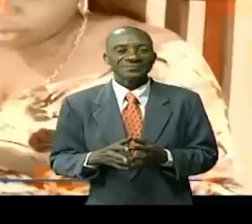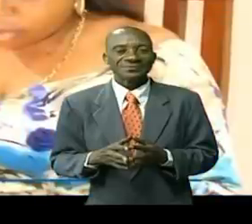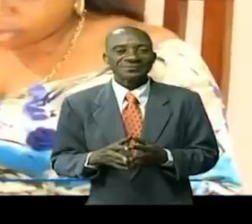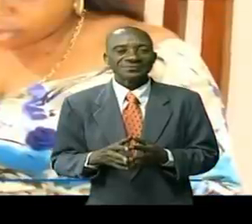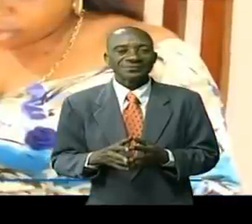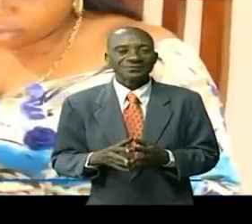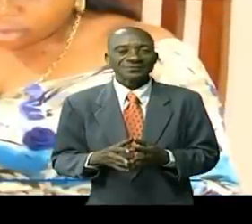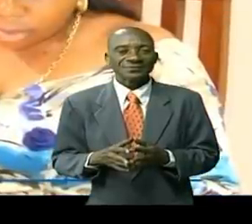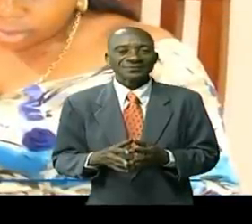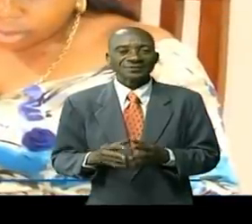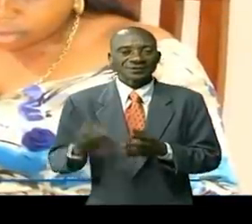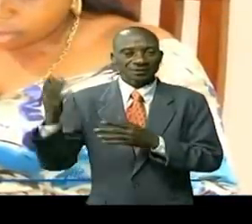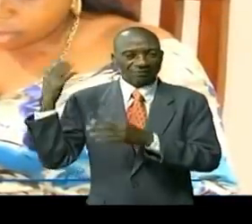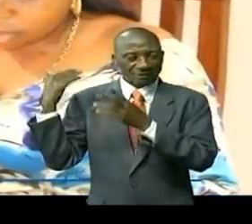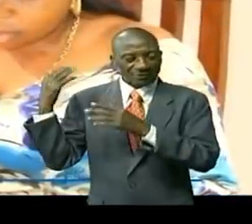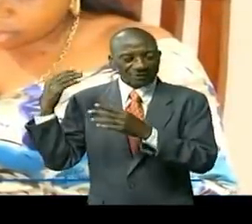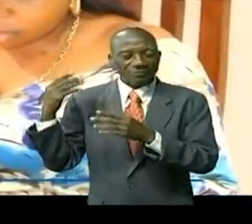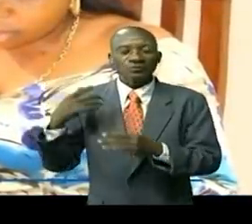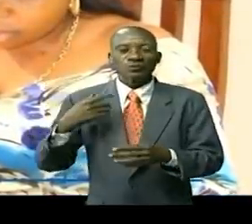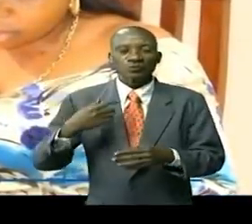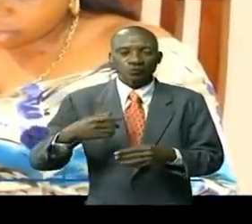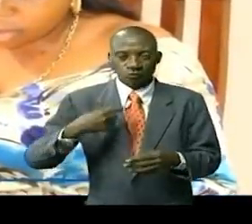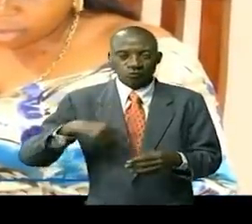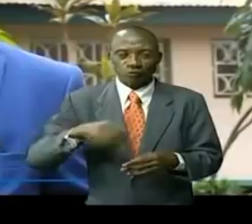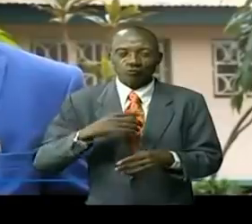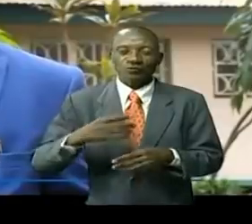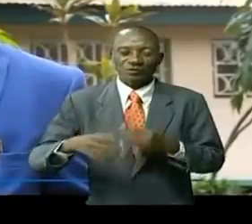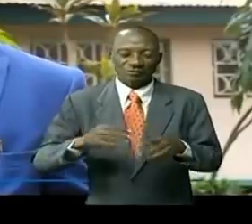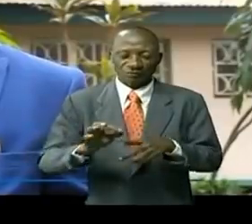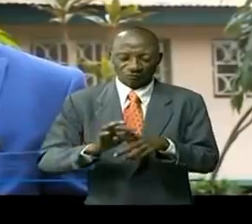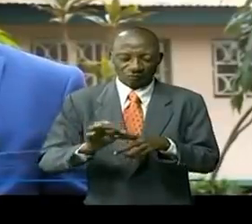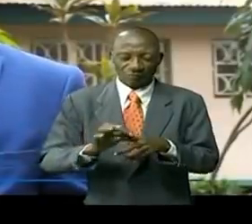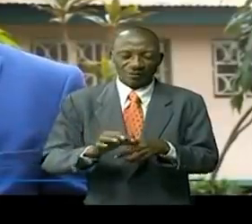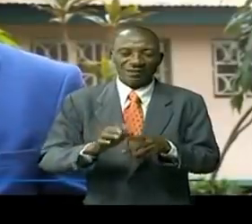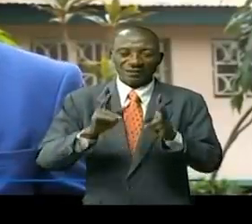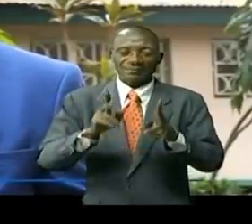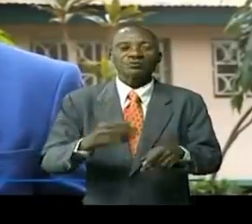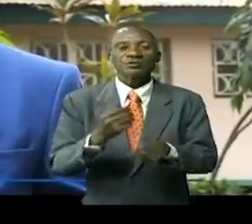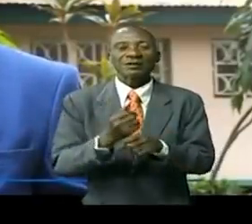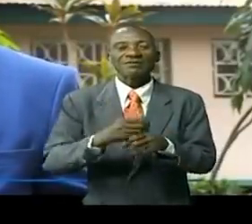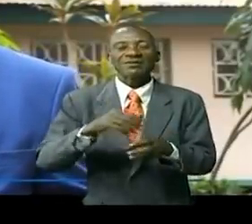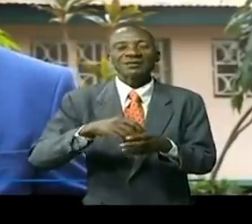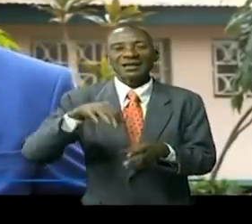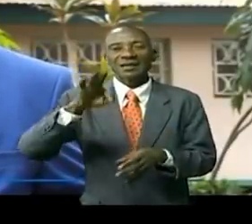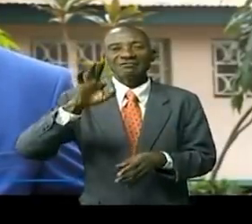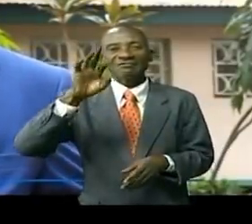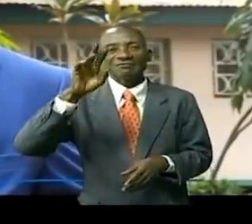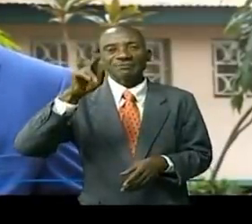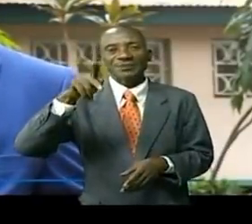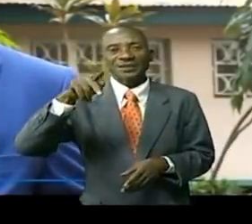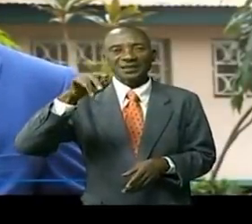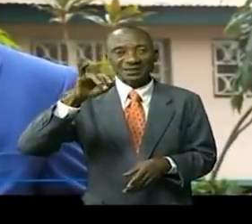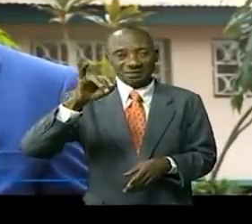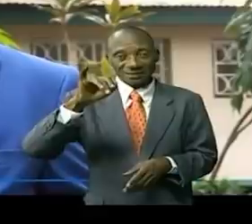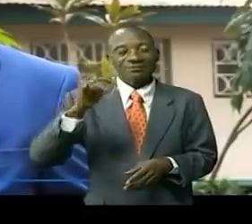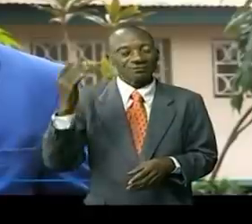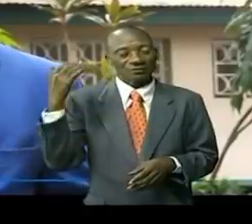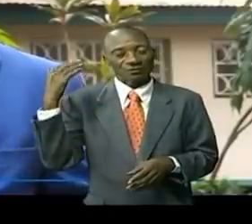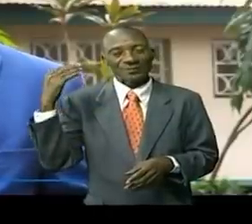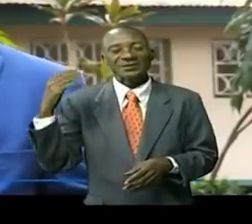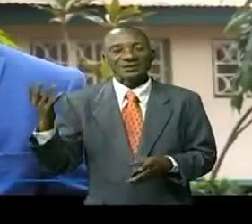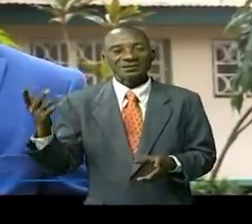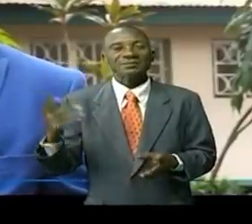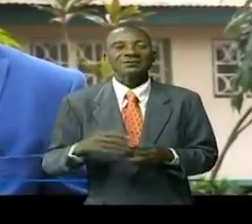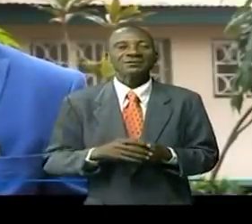Il n'y a pas longtemps, nous avons formé également les agents du FPI en paye selon la loi congolaise, la